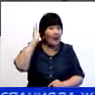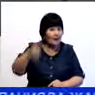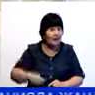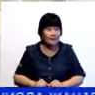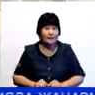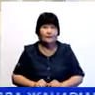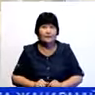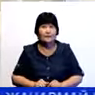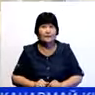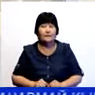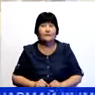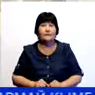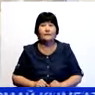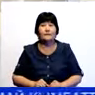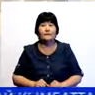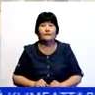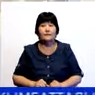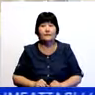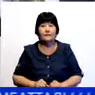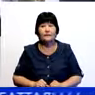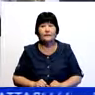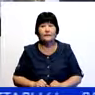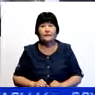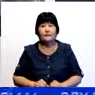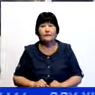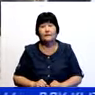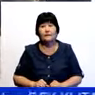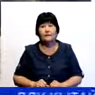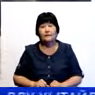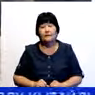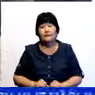Дәулет Сағит, Санжар Мансұр, Аслан Музаров, Қызылорда телеарнасы, Жаңақорған ауданынан.